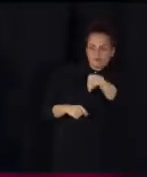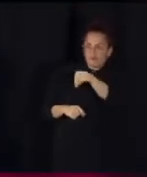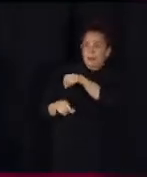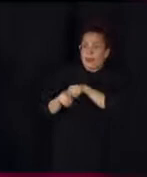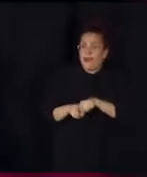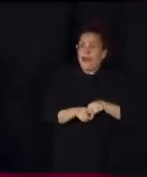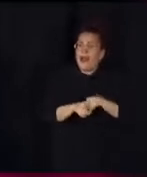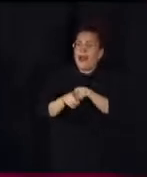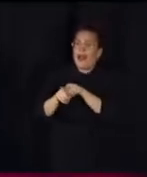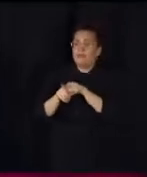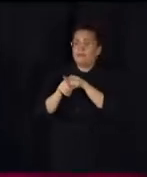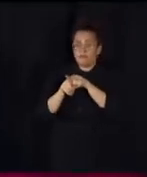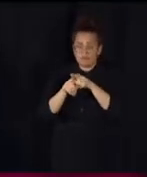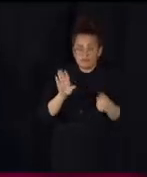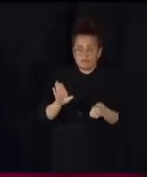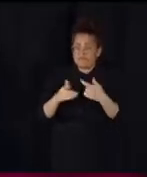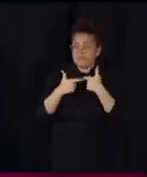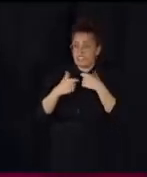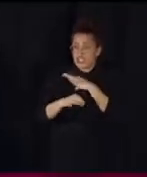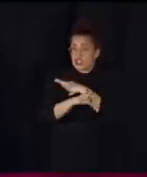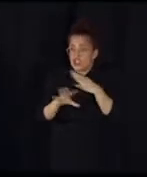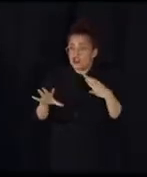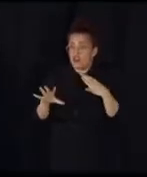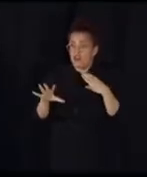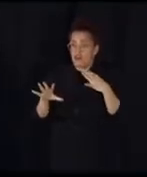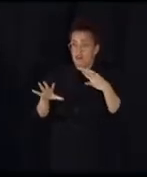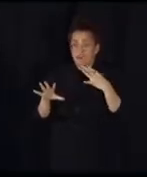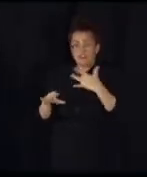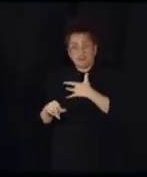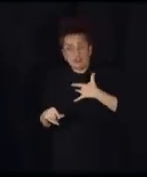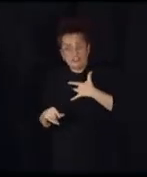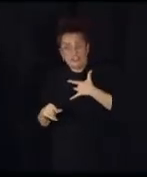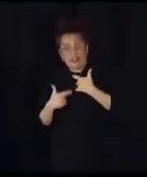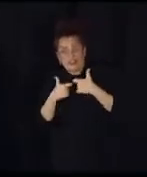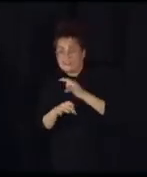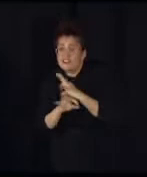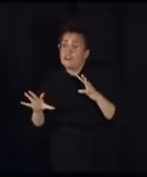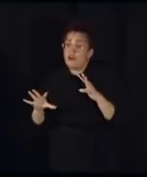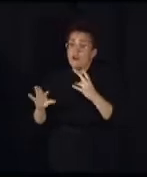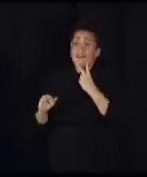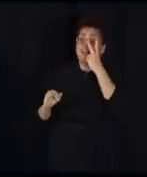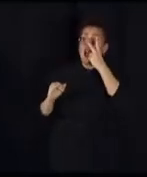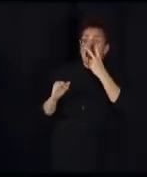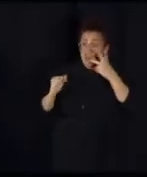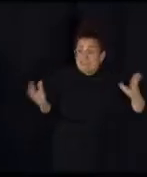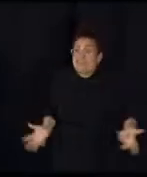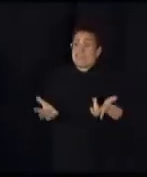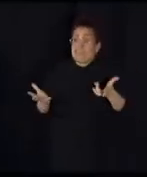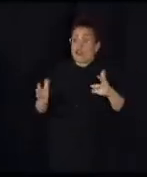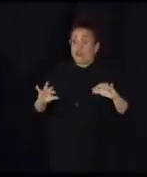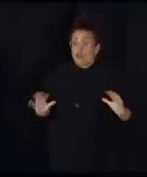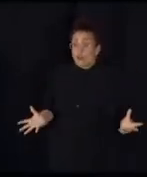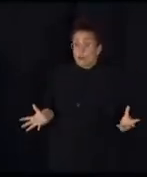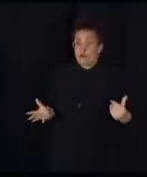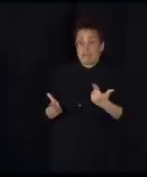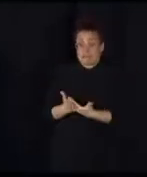accès à l'éducation, à la santé et aux chances pour développer leurs talents. Ces petites filles, je crois que nous essayons de